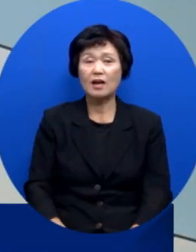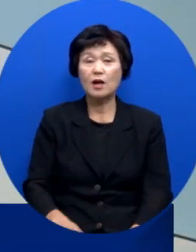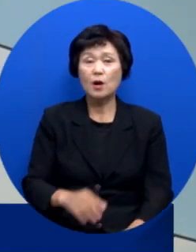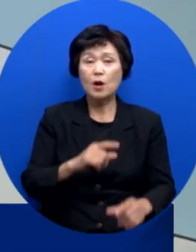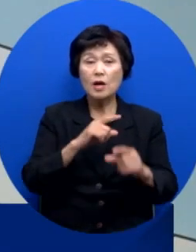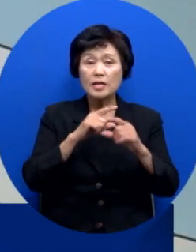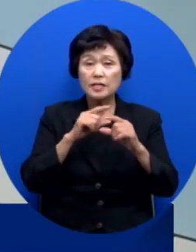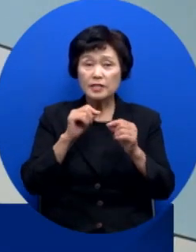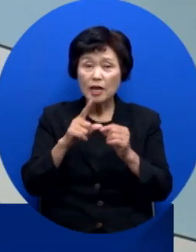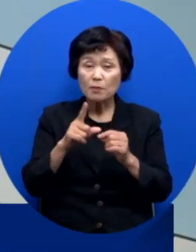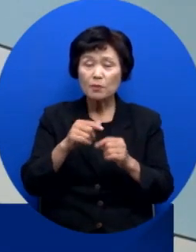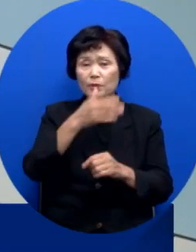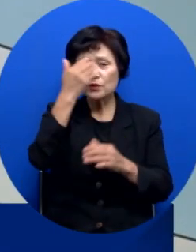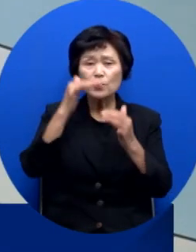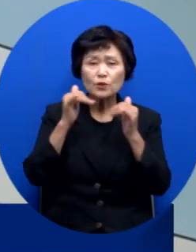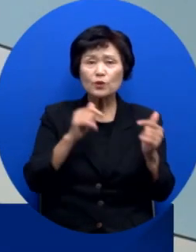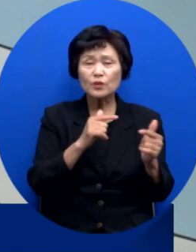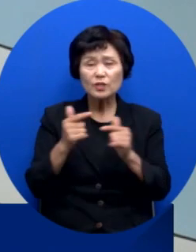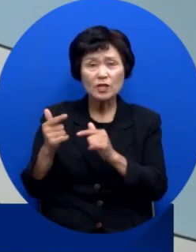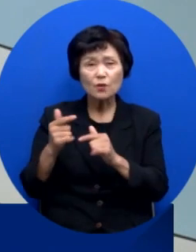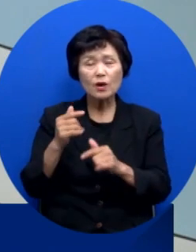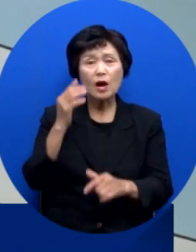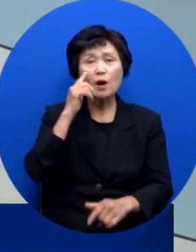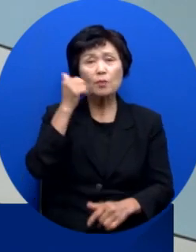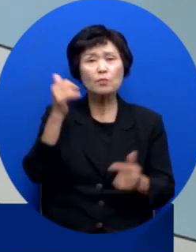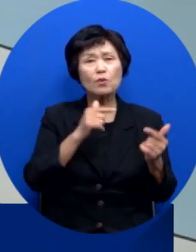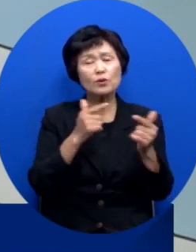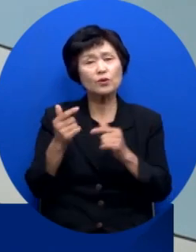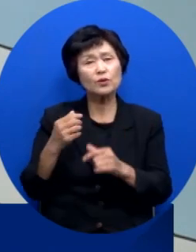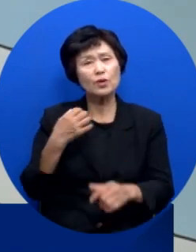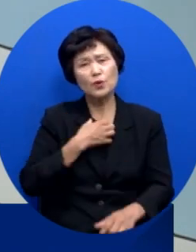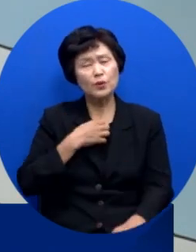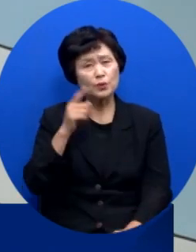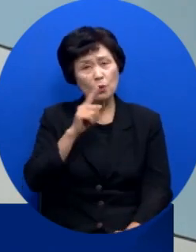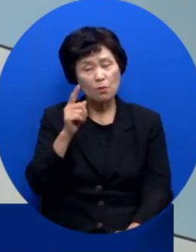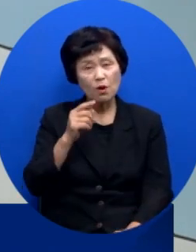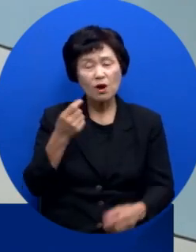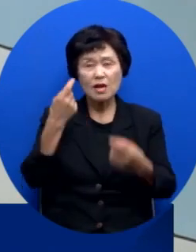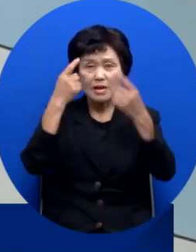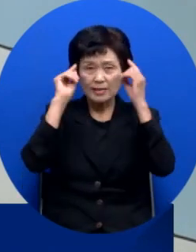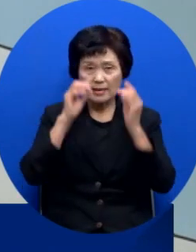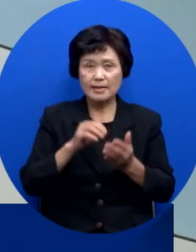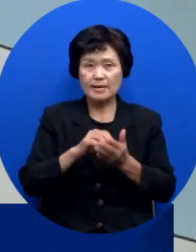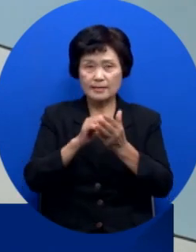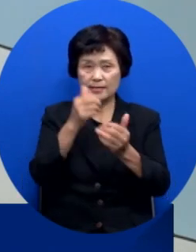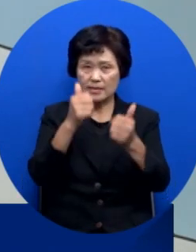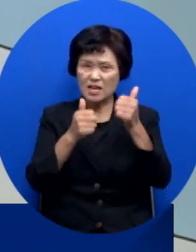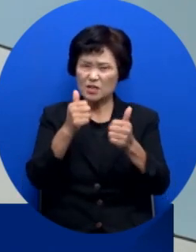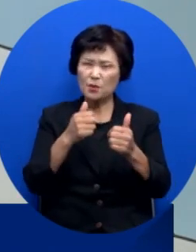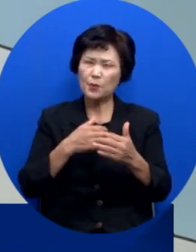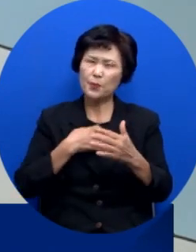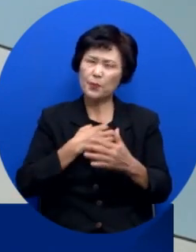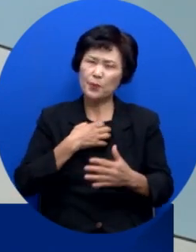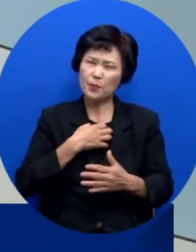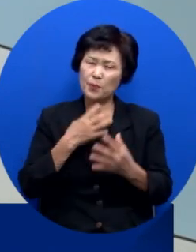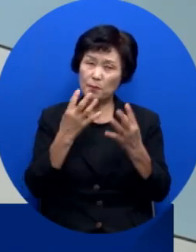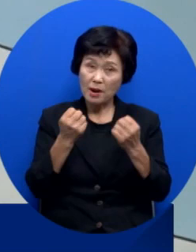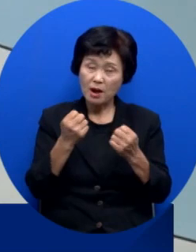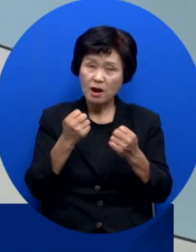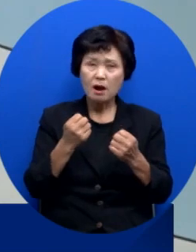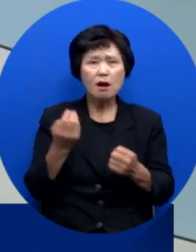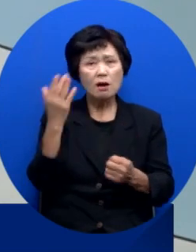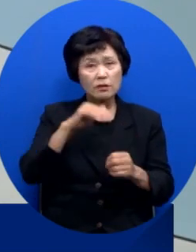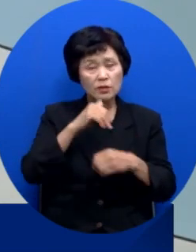학부모님들이 제일 걱정하시는 게 사실 입시를 두려워하세요. 그런데 성경 공부할 시간이